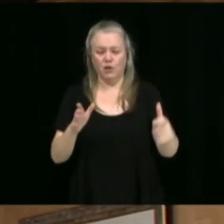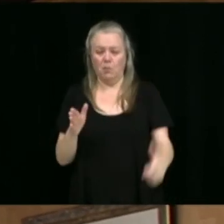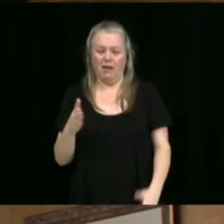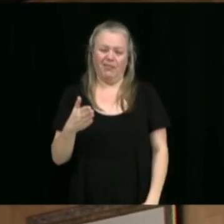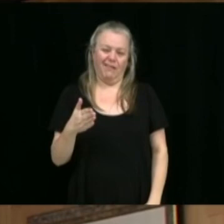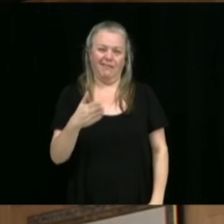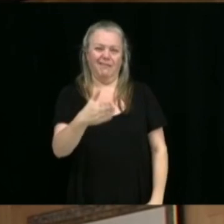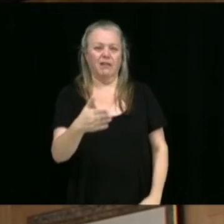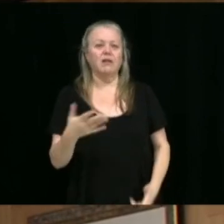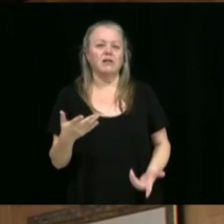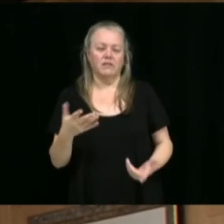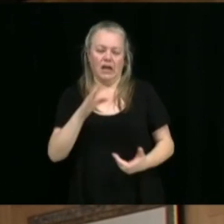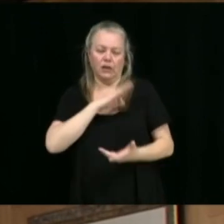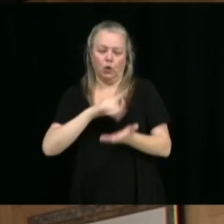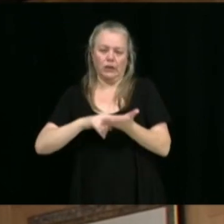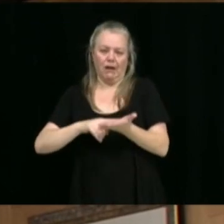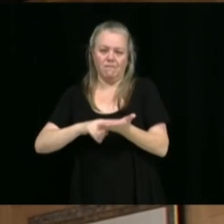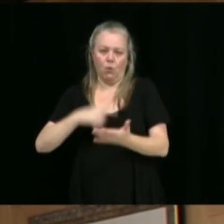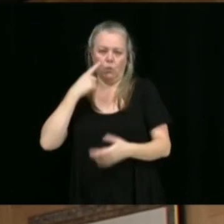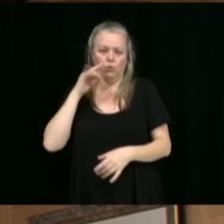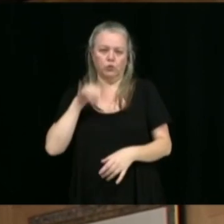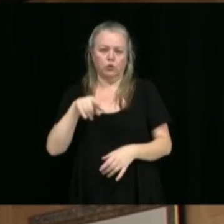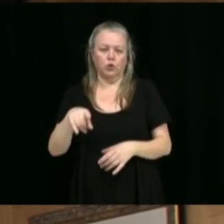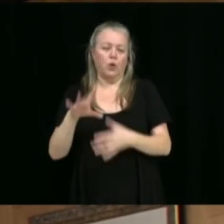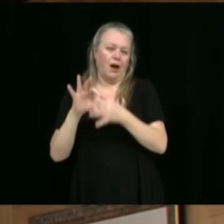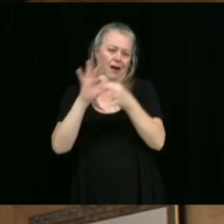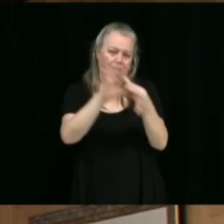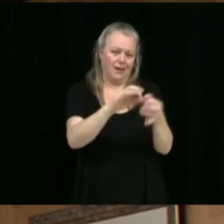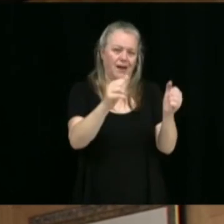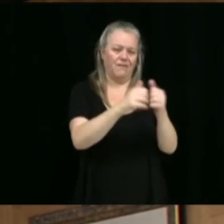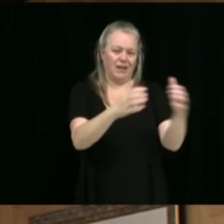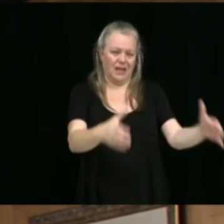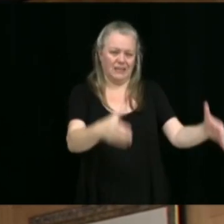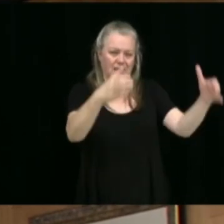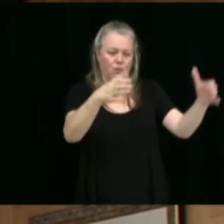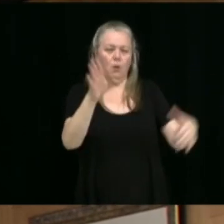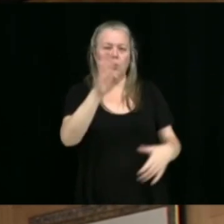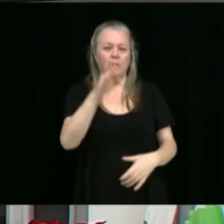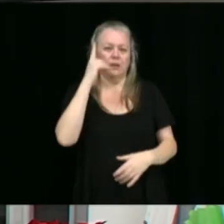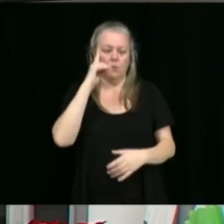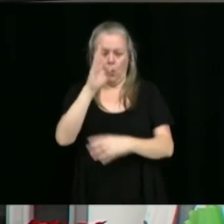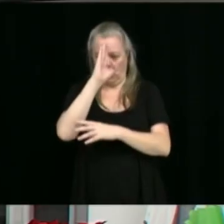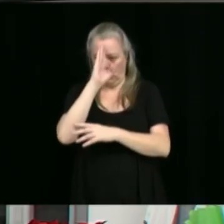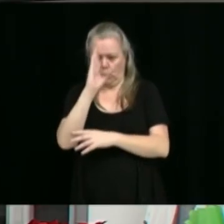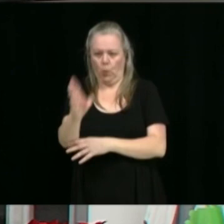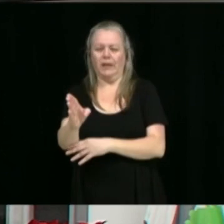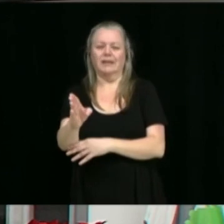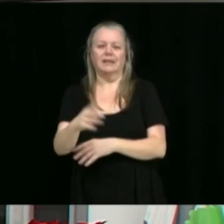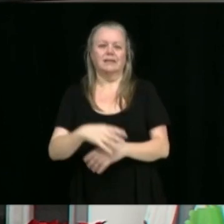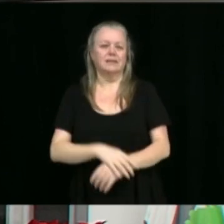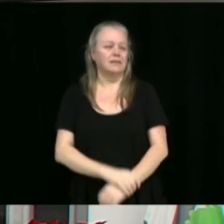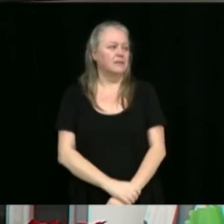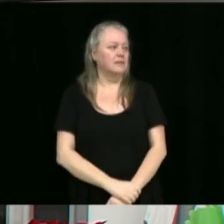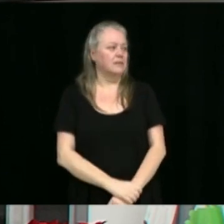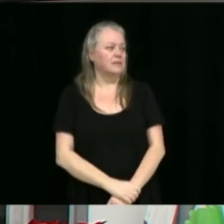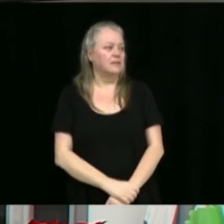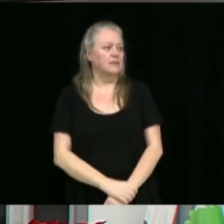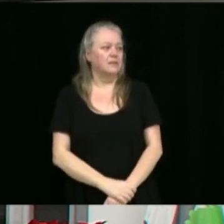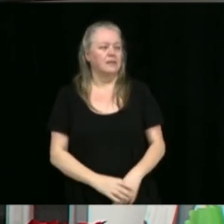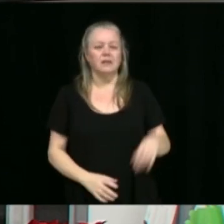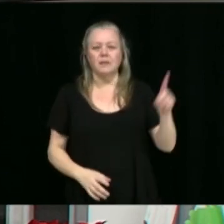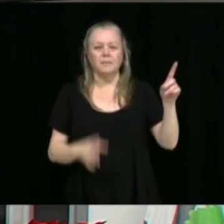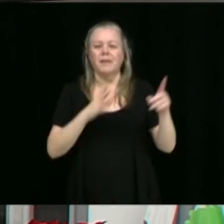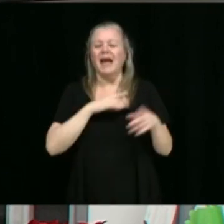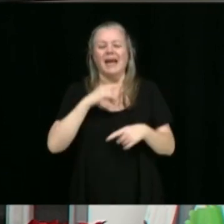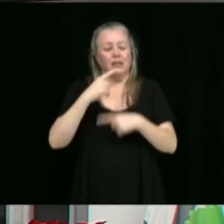les travaux qui sont en lien avec le réservoir Baudette. Pour la mettre droite, ouais. Mais on va adresser également les autres demandes. Ouais, tout à